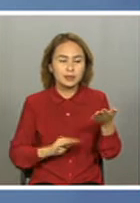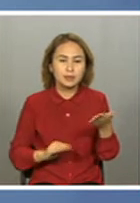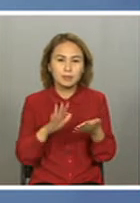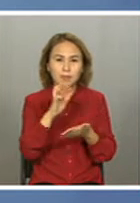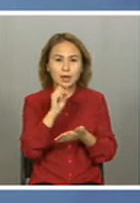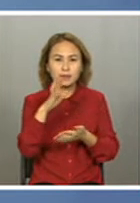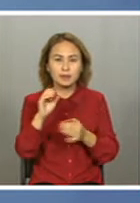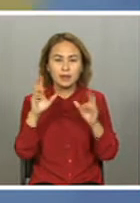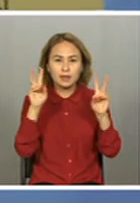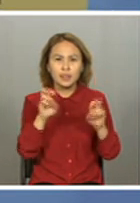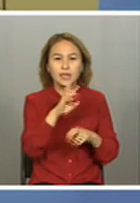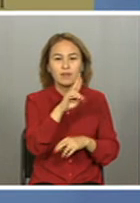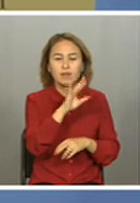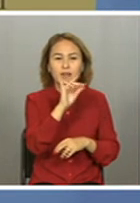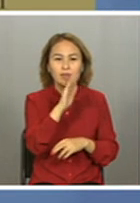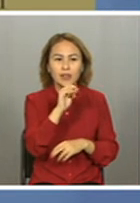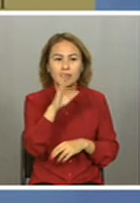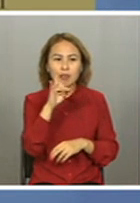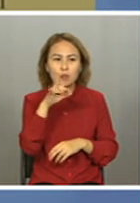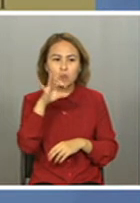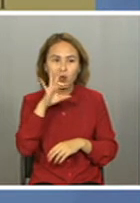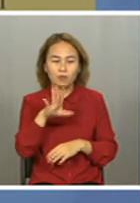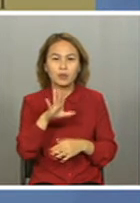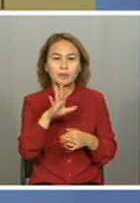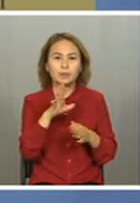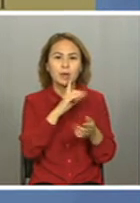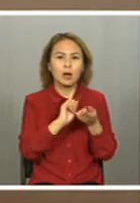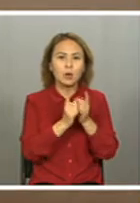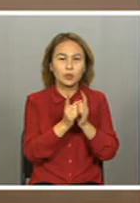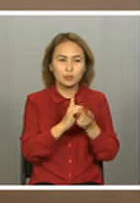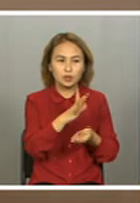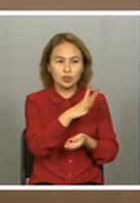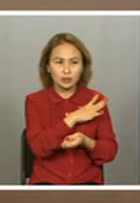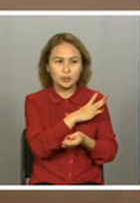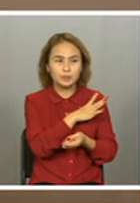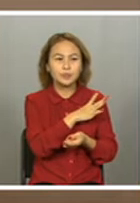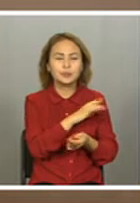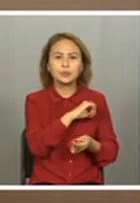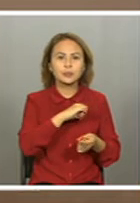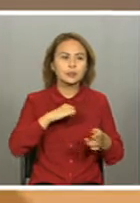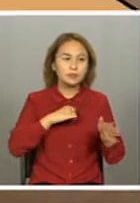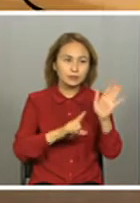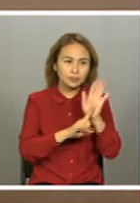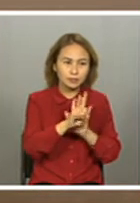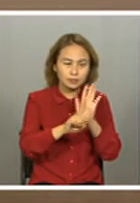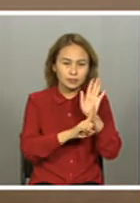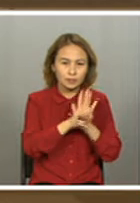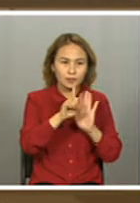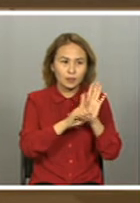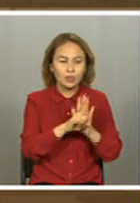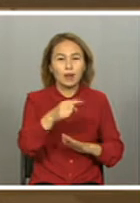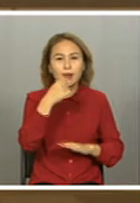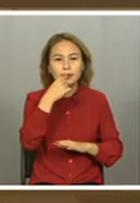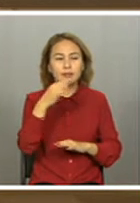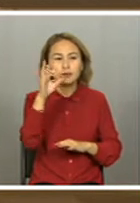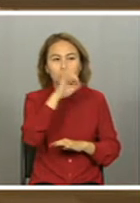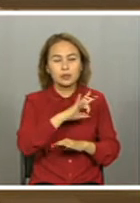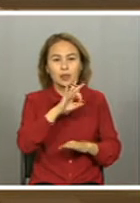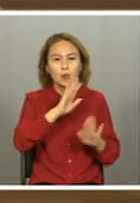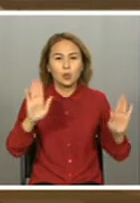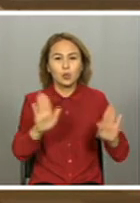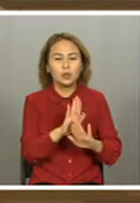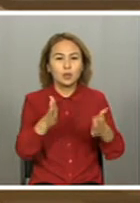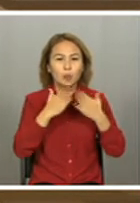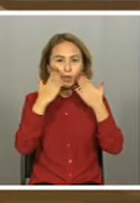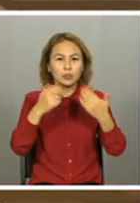Иван Крыловтың 46 мысалын аударып шығарды. Ең маңыздысы, ана тілін пән ретінде оқытатын